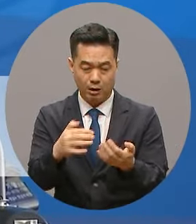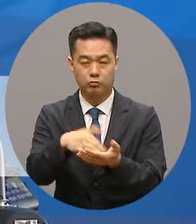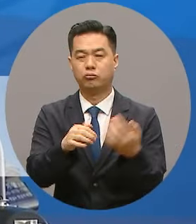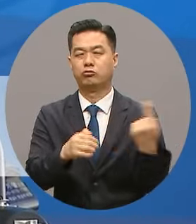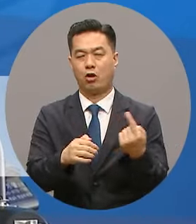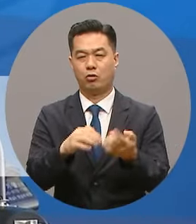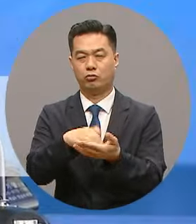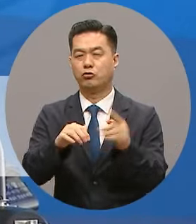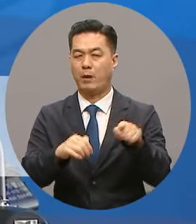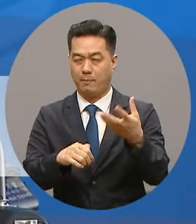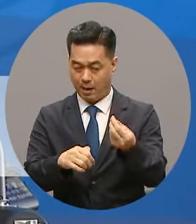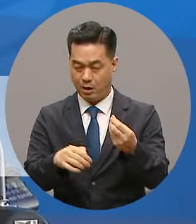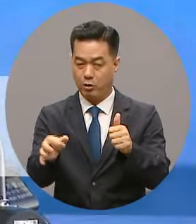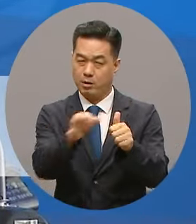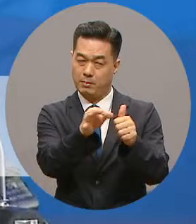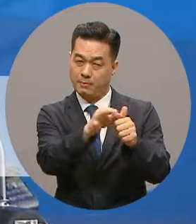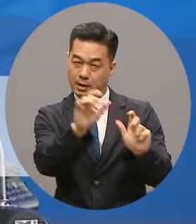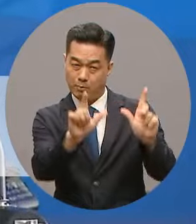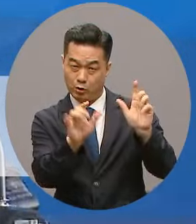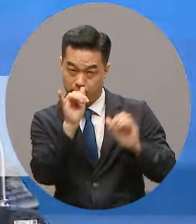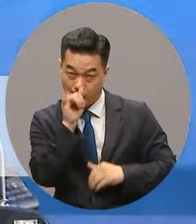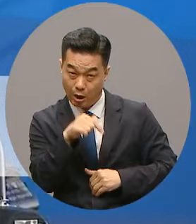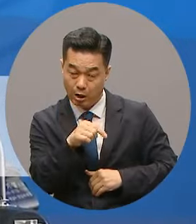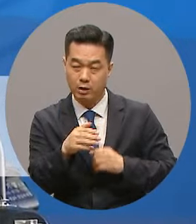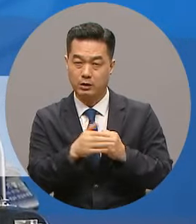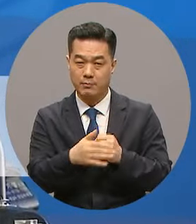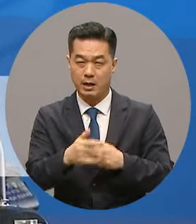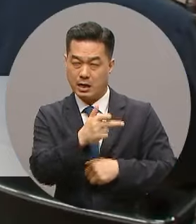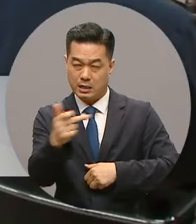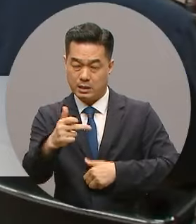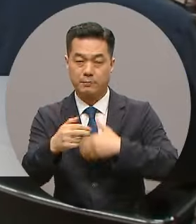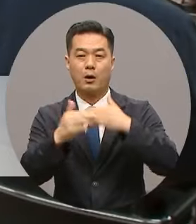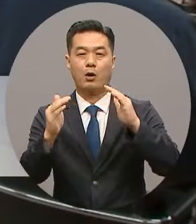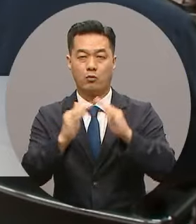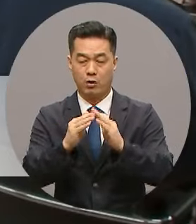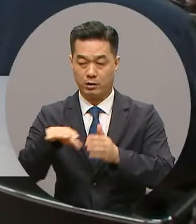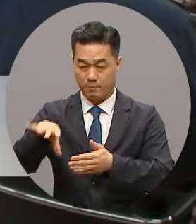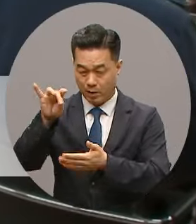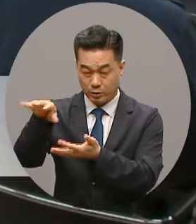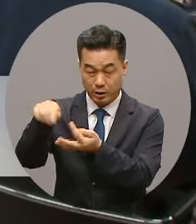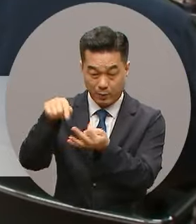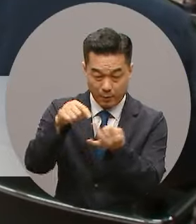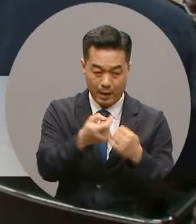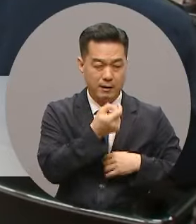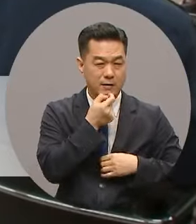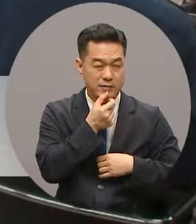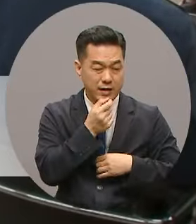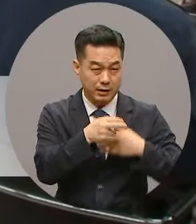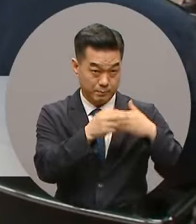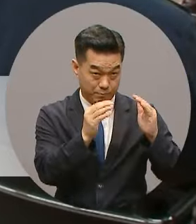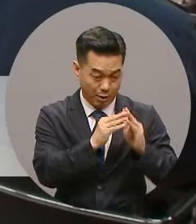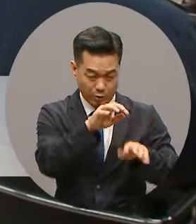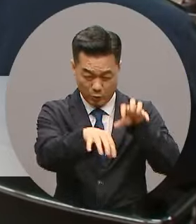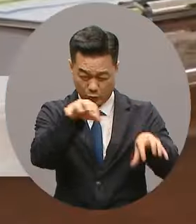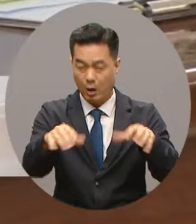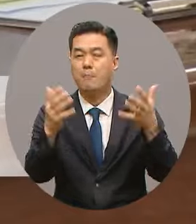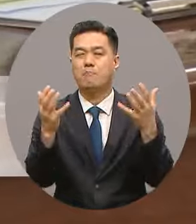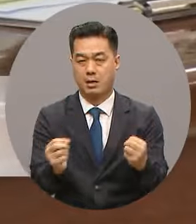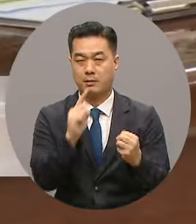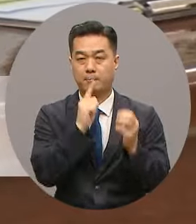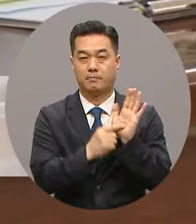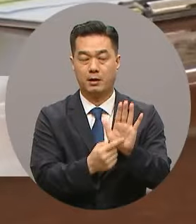적게는 수백만 원을 받은 것으로 보인다면서 빅파 대형 병원부터 작은 병의원 소속지 다양하다고